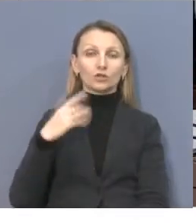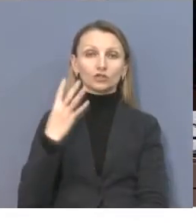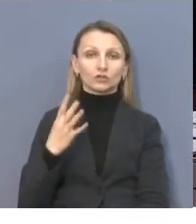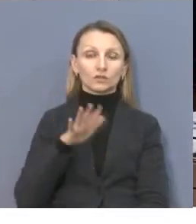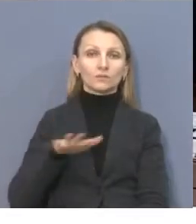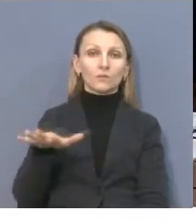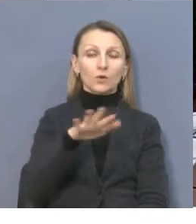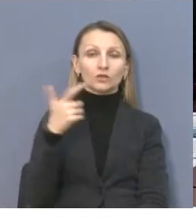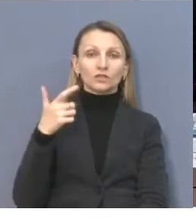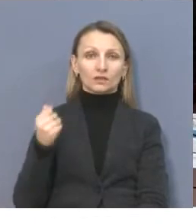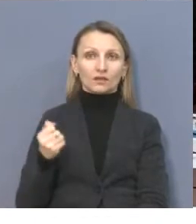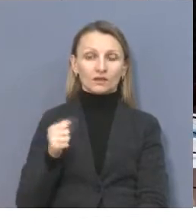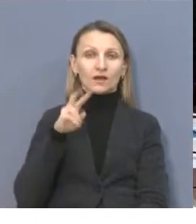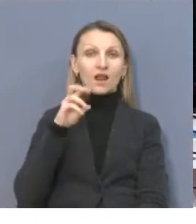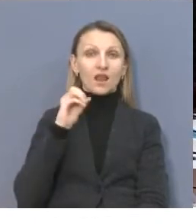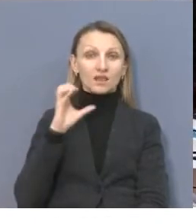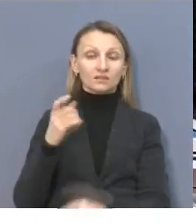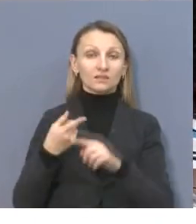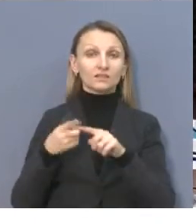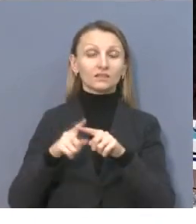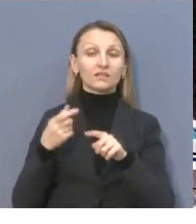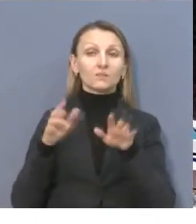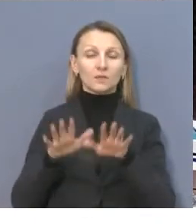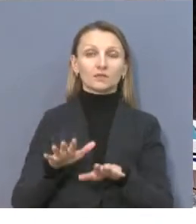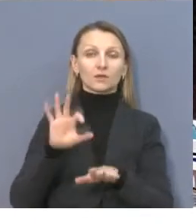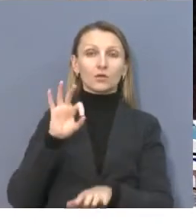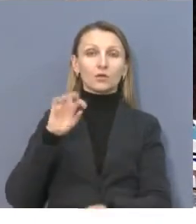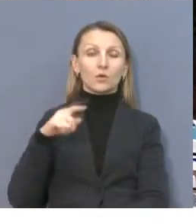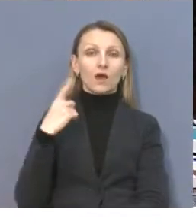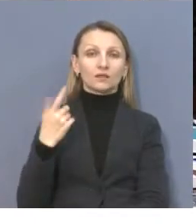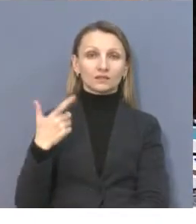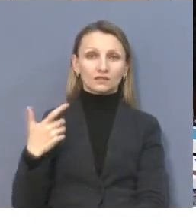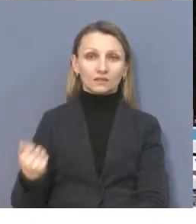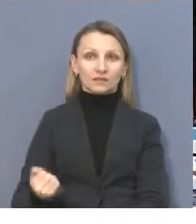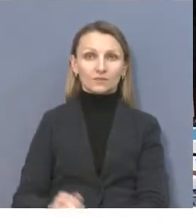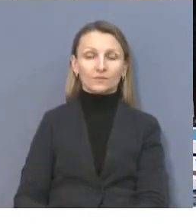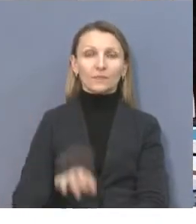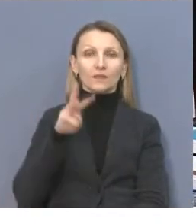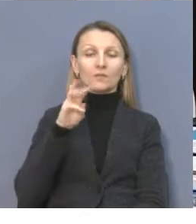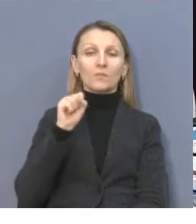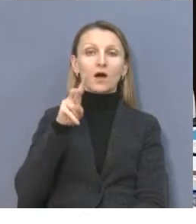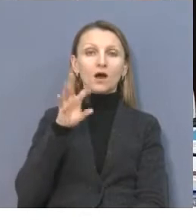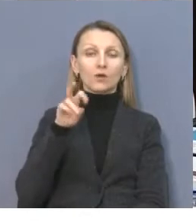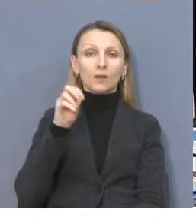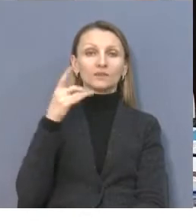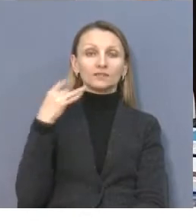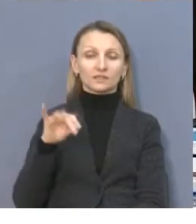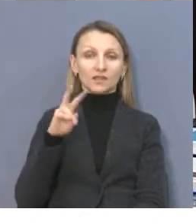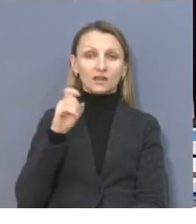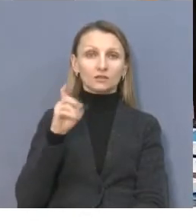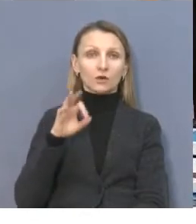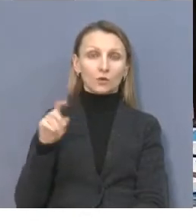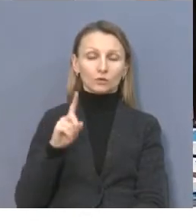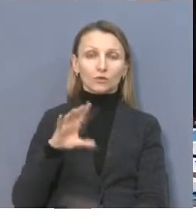леса покрытая 01 малый губкинский хвост два случая общей площади ноль